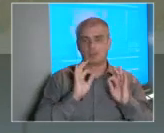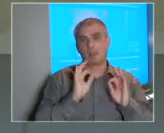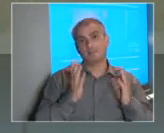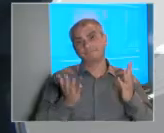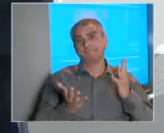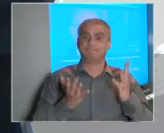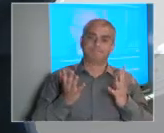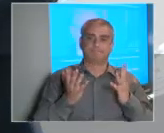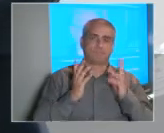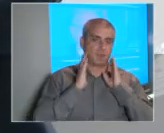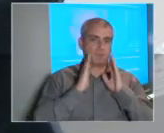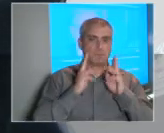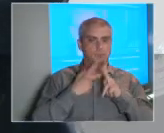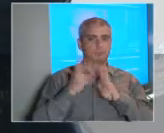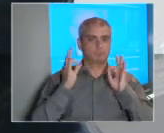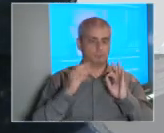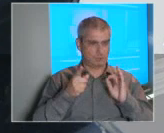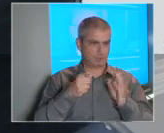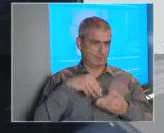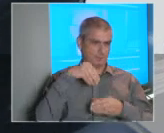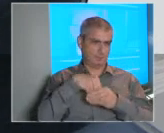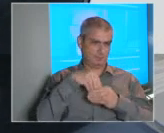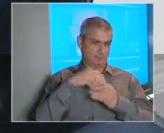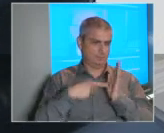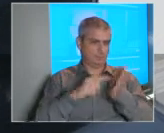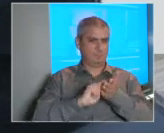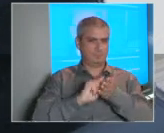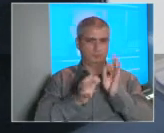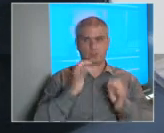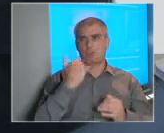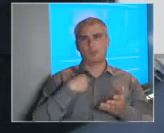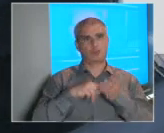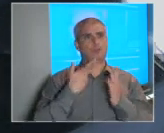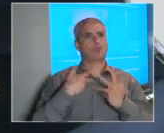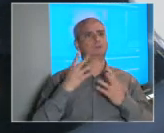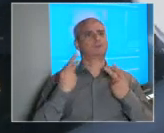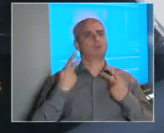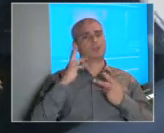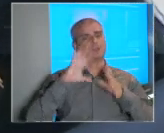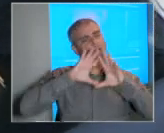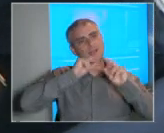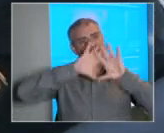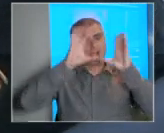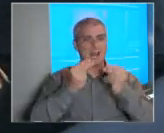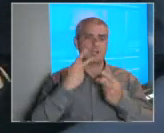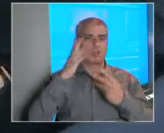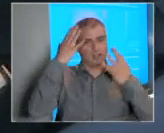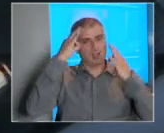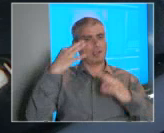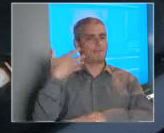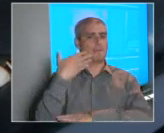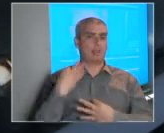מביאים אמון מוחלט. אתה מסקר גם את המערכת המשפטית. אז נכון שבתוכנית הזאת אנחנו רוצים להיות הרבה יותר כלליים, הרבה יותר